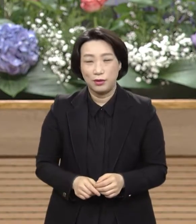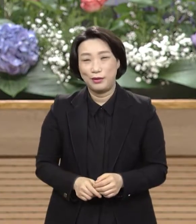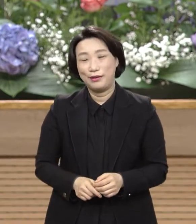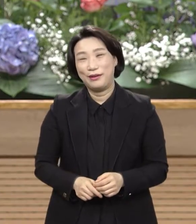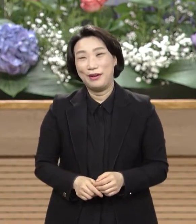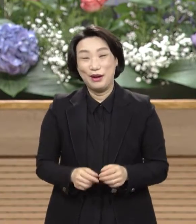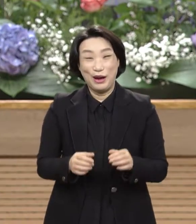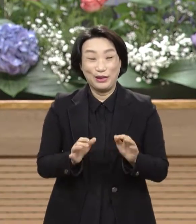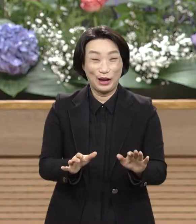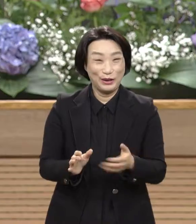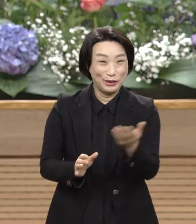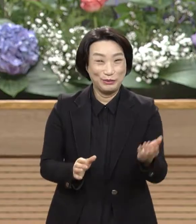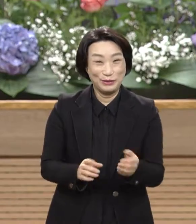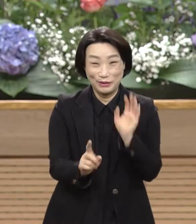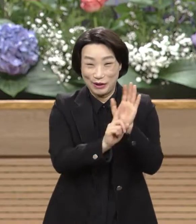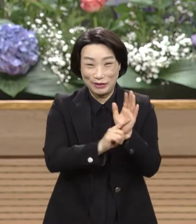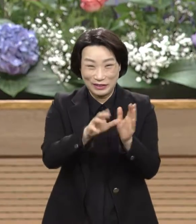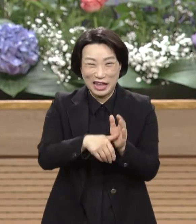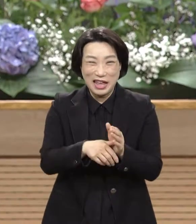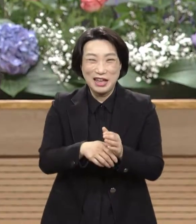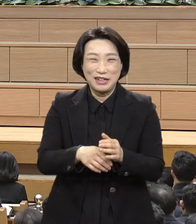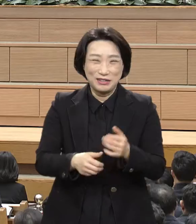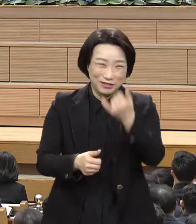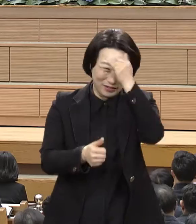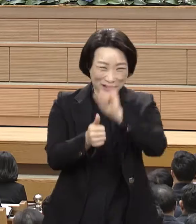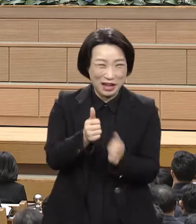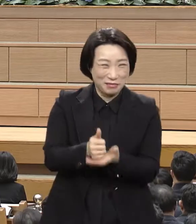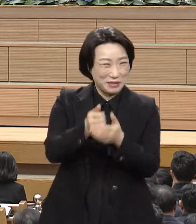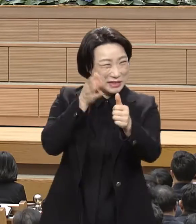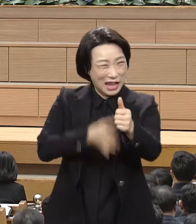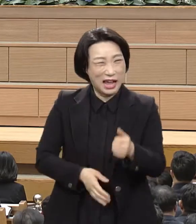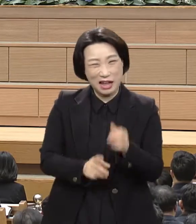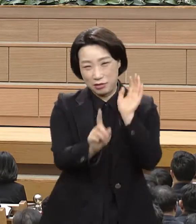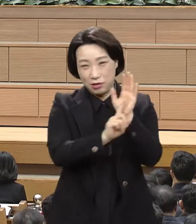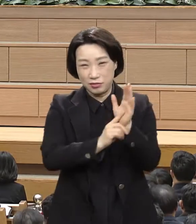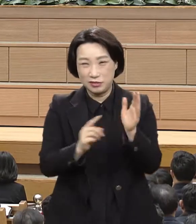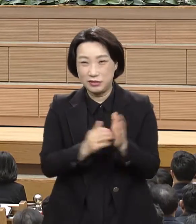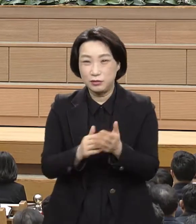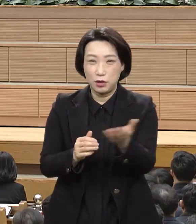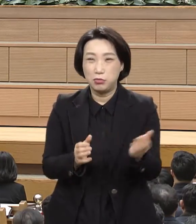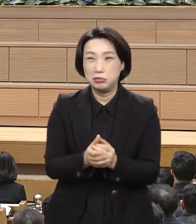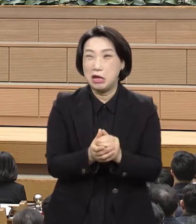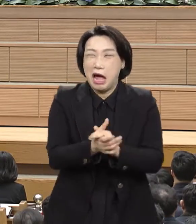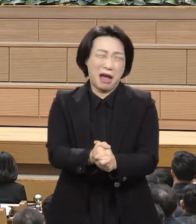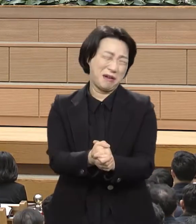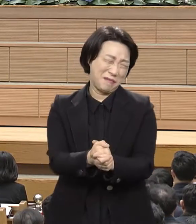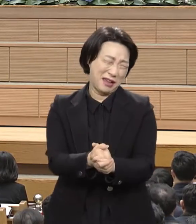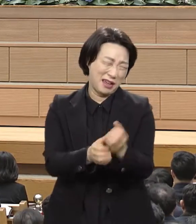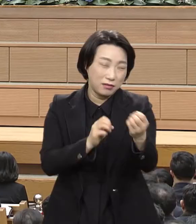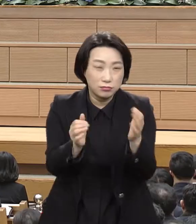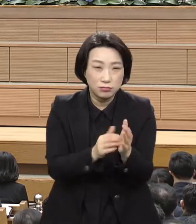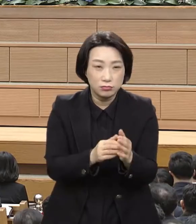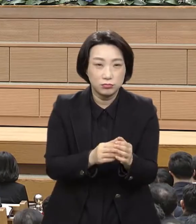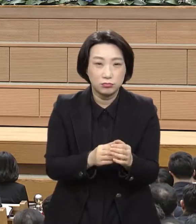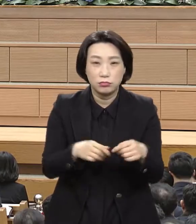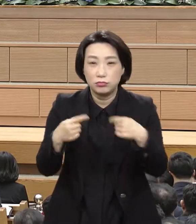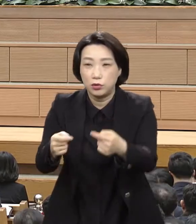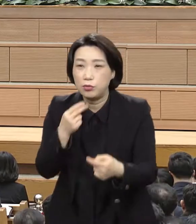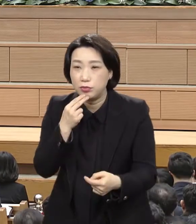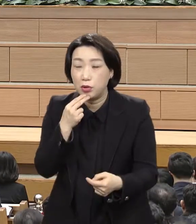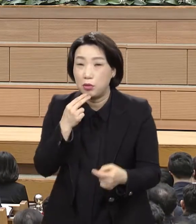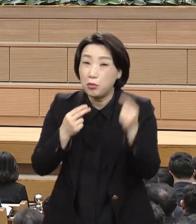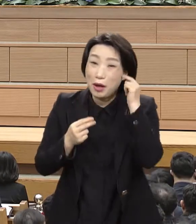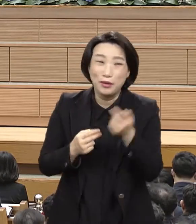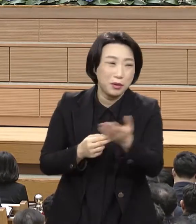아멘 충성합시다까지는 좋은데 실천은 안 하거든요. 안 하거든요. 왜냐? 내가 충성하기에 시간이